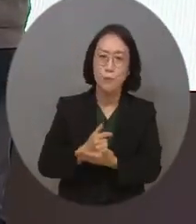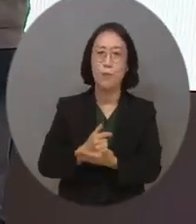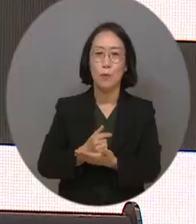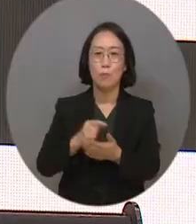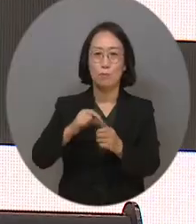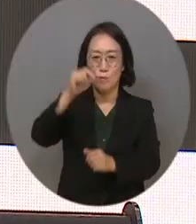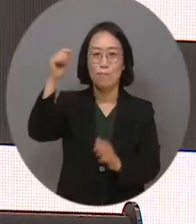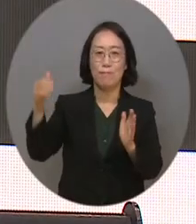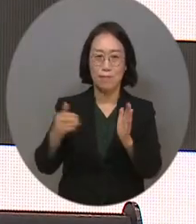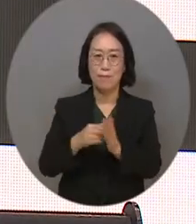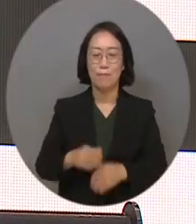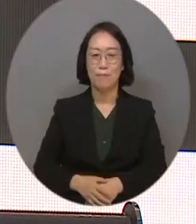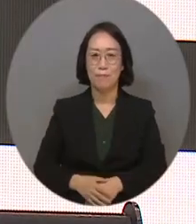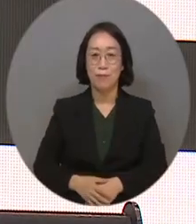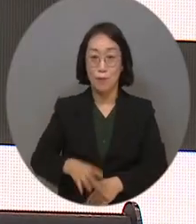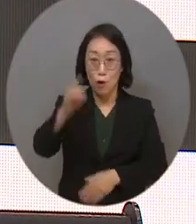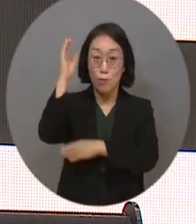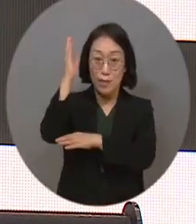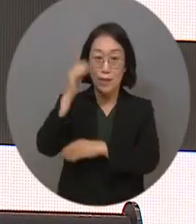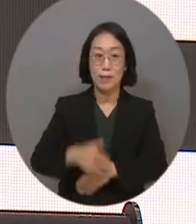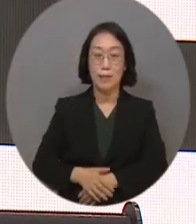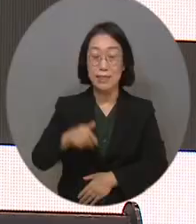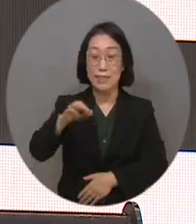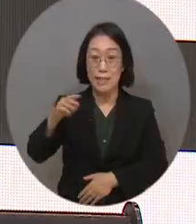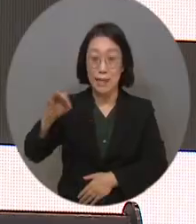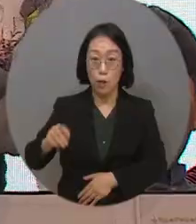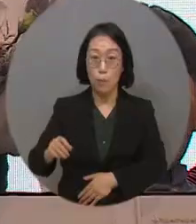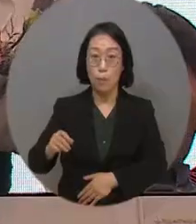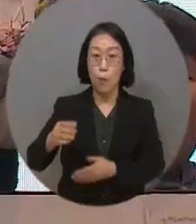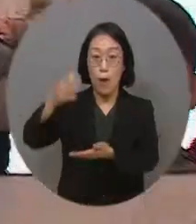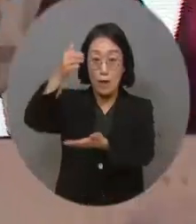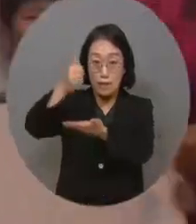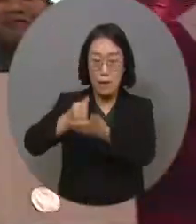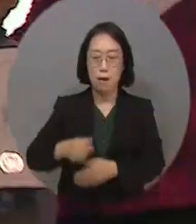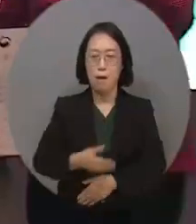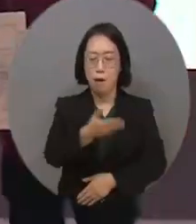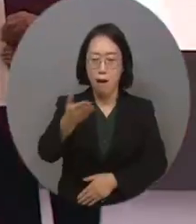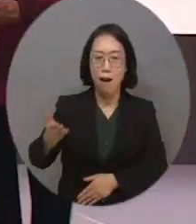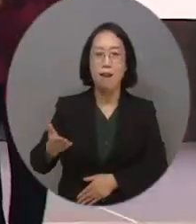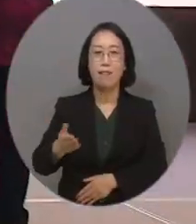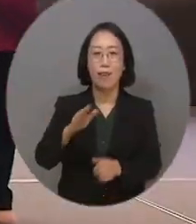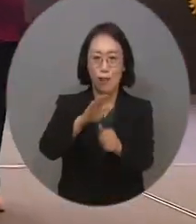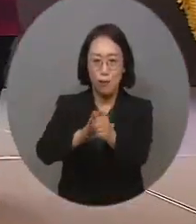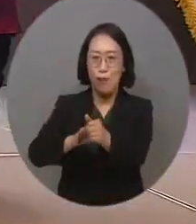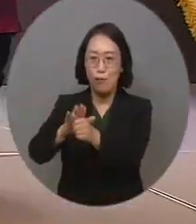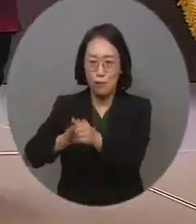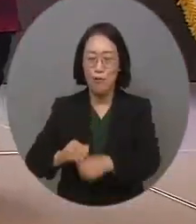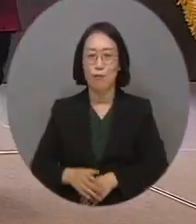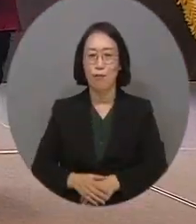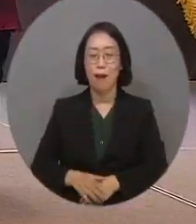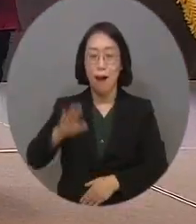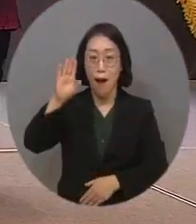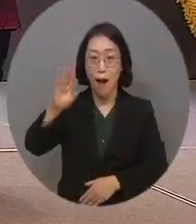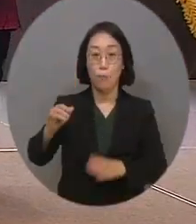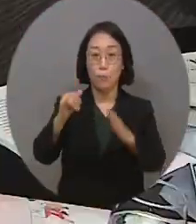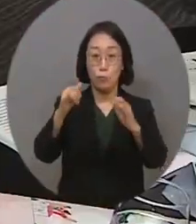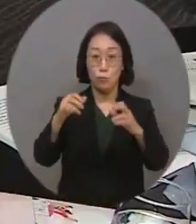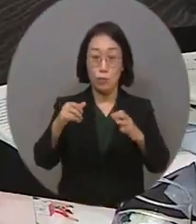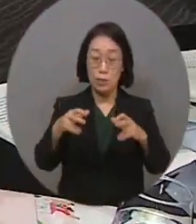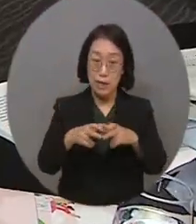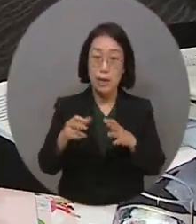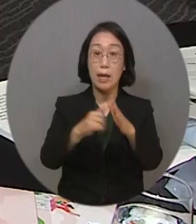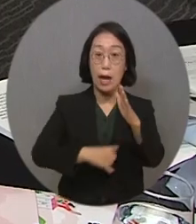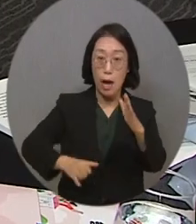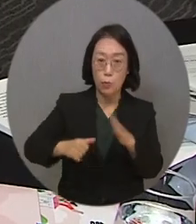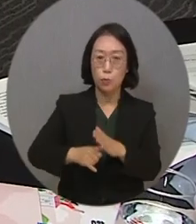평입니다 대회사를 전한 장 김광 중장은 수상자들을 하는 한 애인 족에